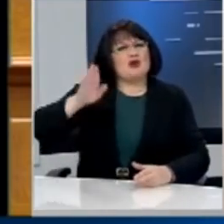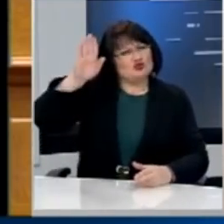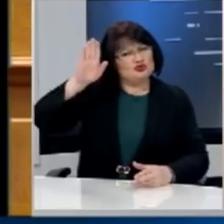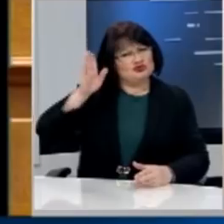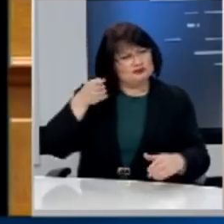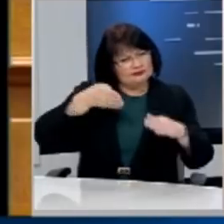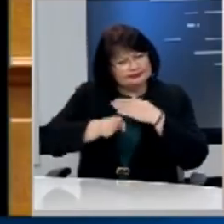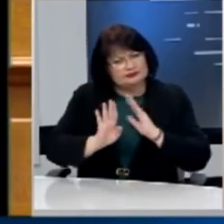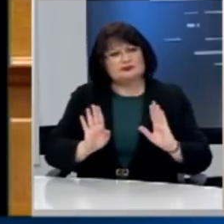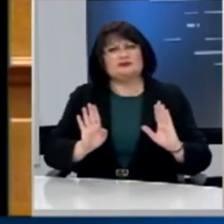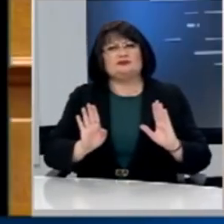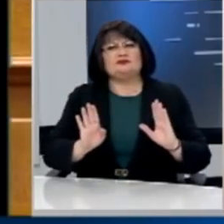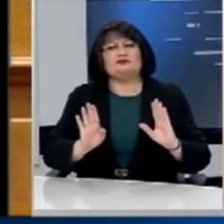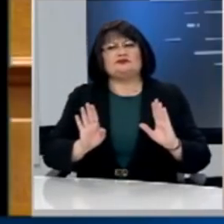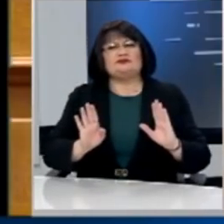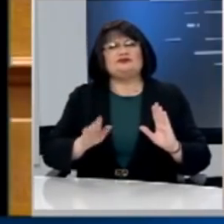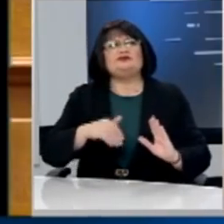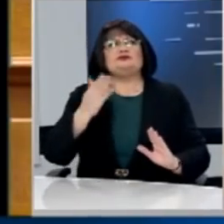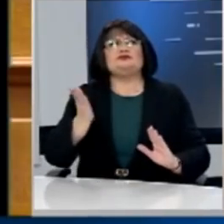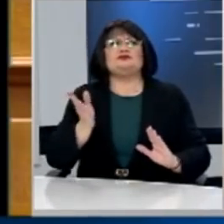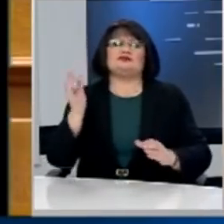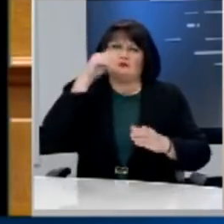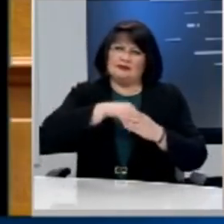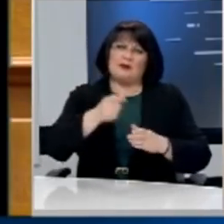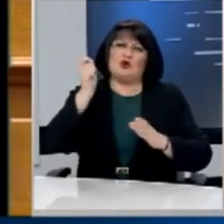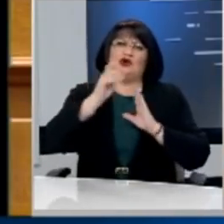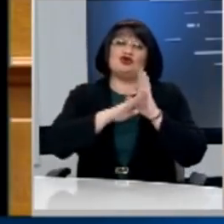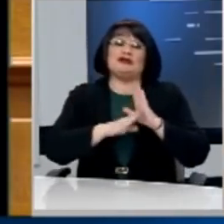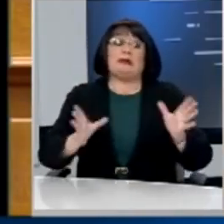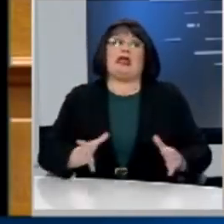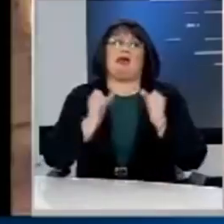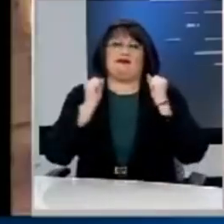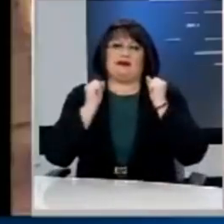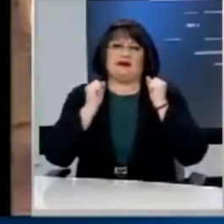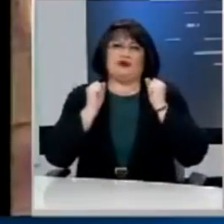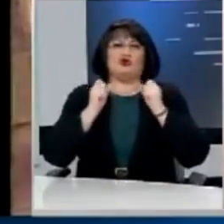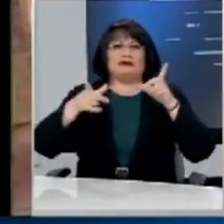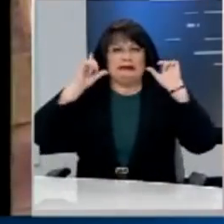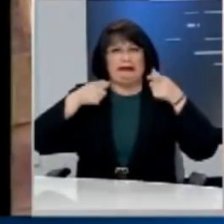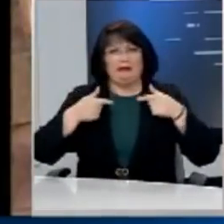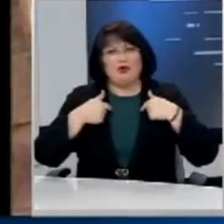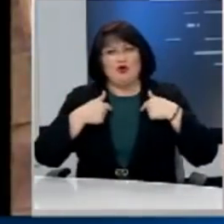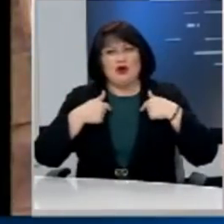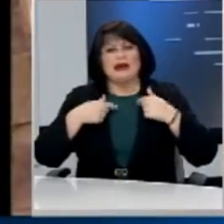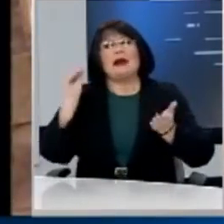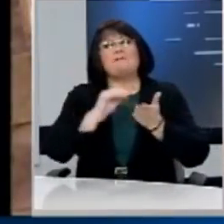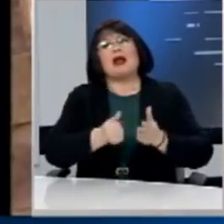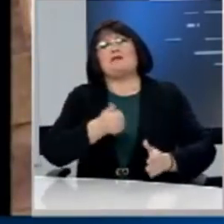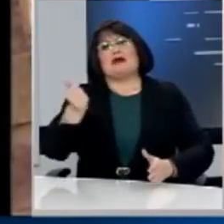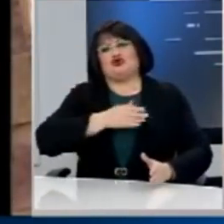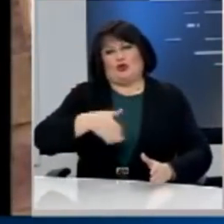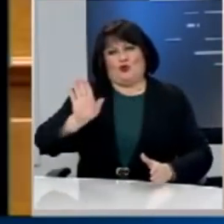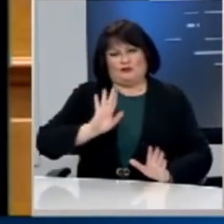σχηματισμούς που βγήκαν από το περιθώριο για να μπουν στο πολιτικό σύστημα και ευτυχώς για τη δημοκρατία μας επέστρεψαν σε